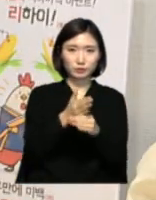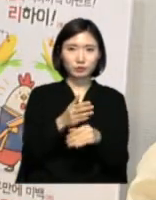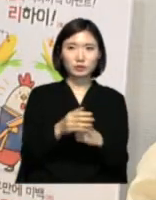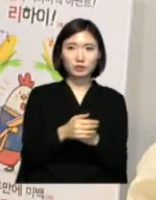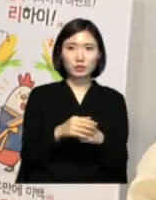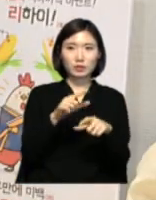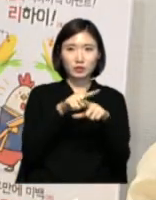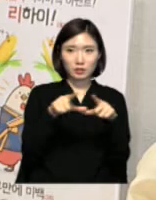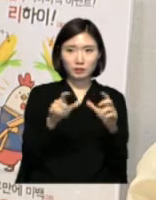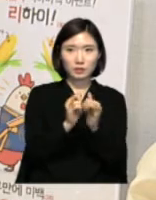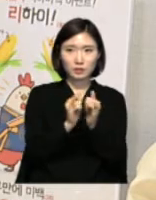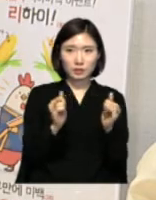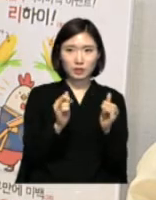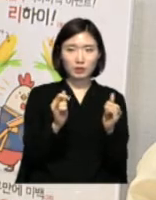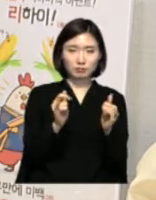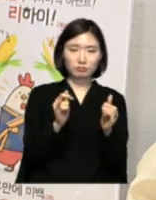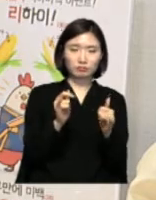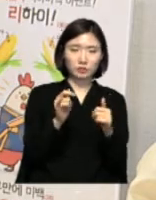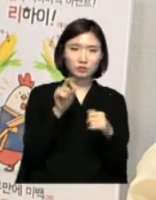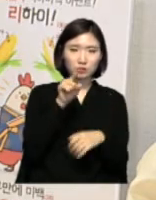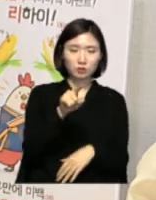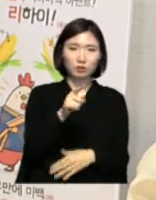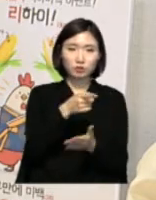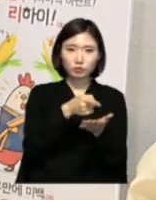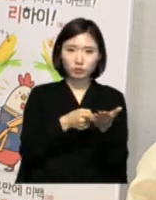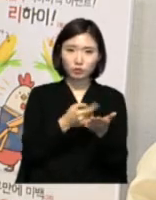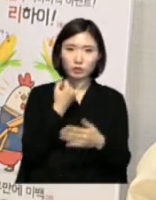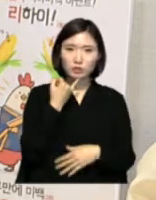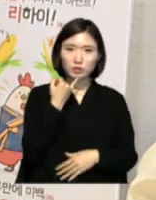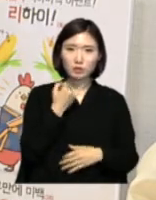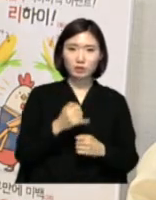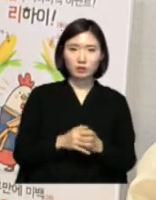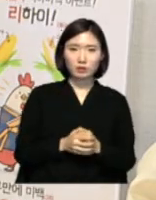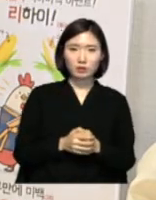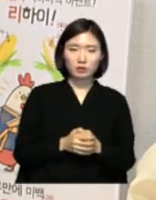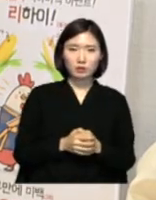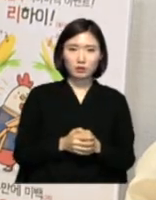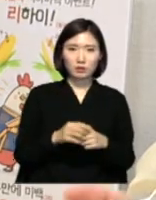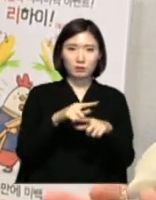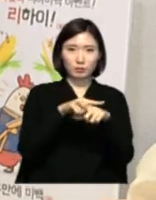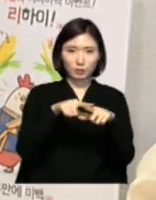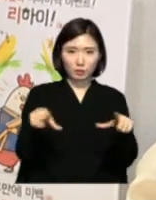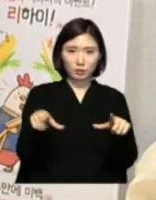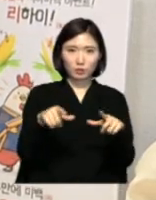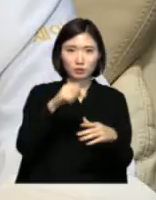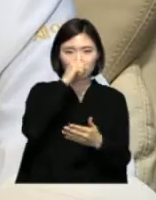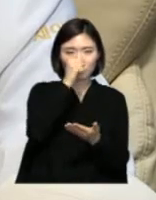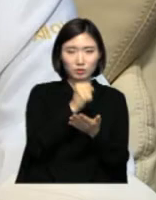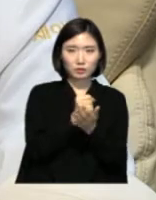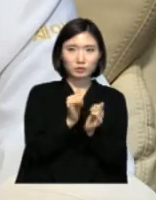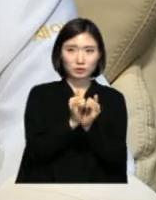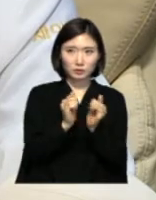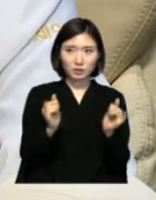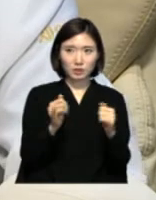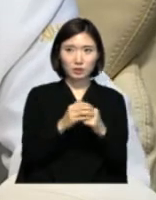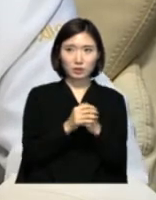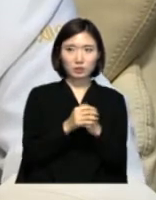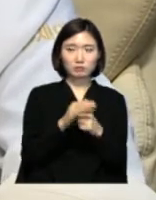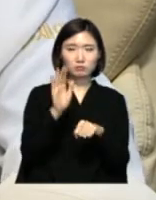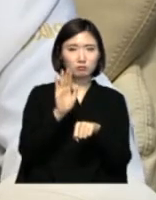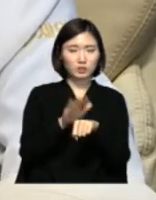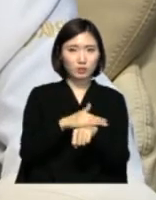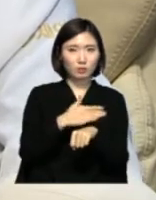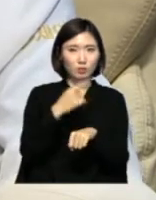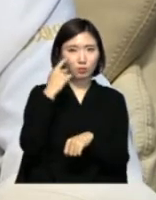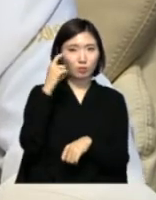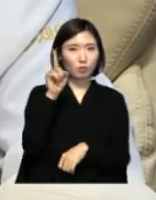근데 일반인들도 이렇게 양악 수술을 해도 괜찮은 건가요? 보통 이제 정상인들은 이제 잘못